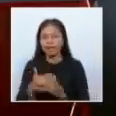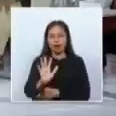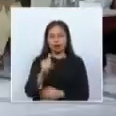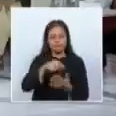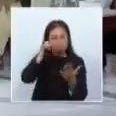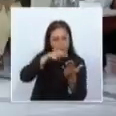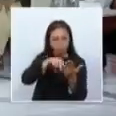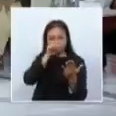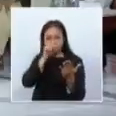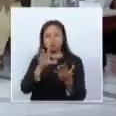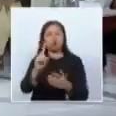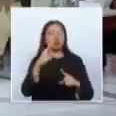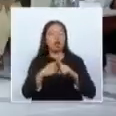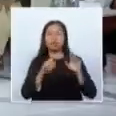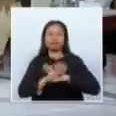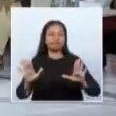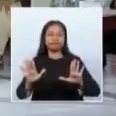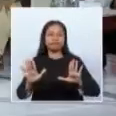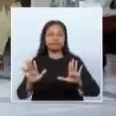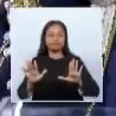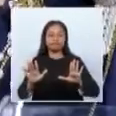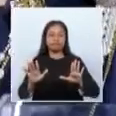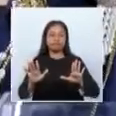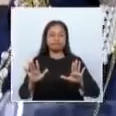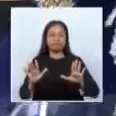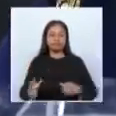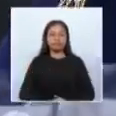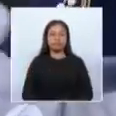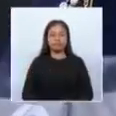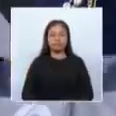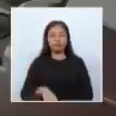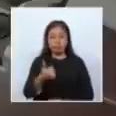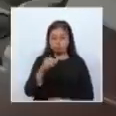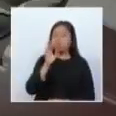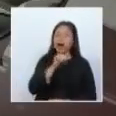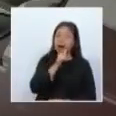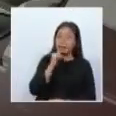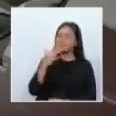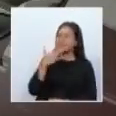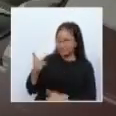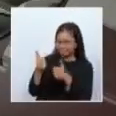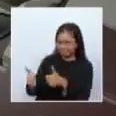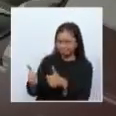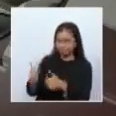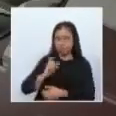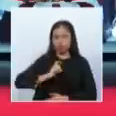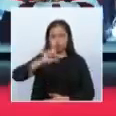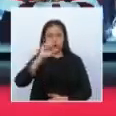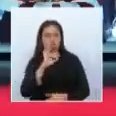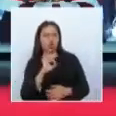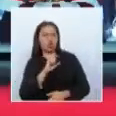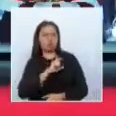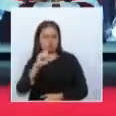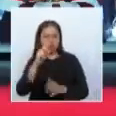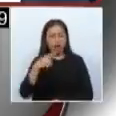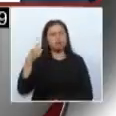Jadi diamnya Ganjar dinilai negatif, ketika dia aktif di akhir, itu juga dinilai negatif. Tetapi kalau